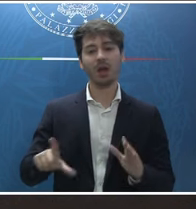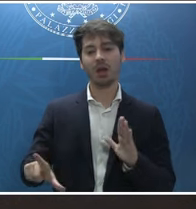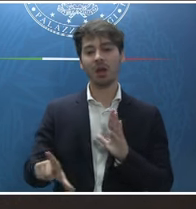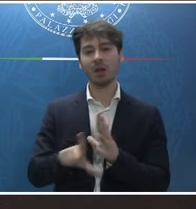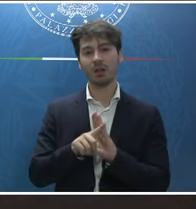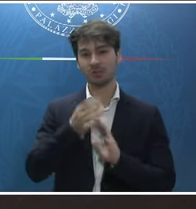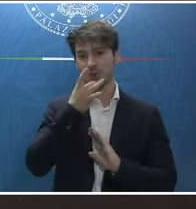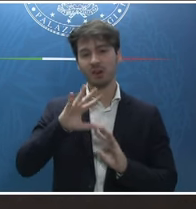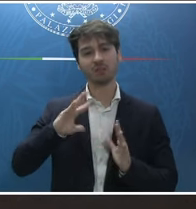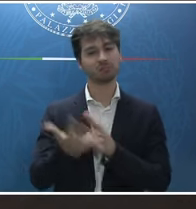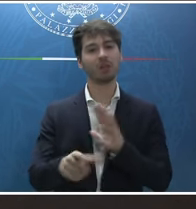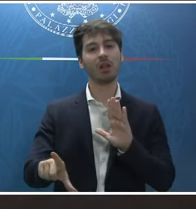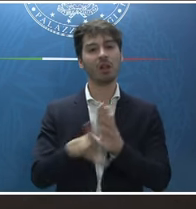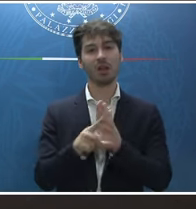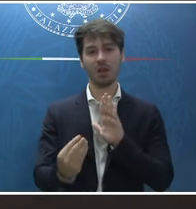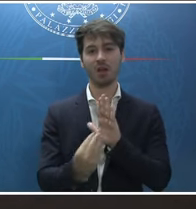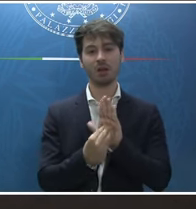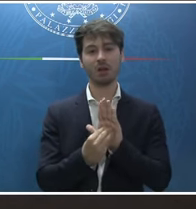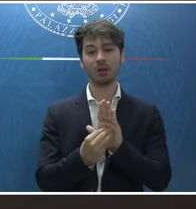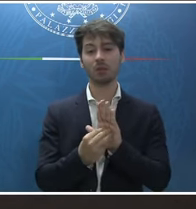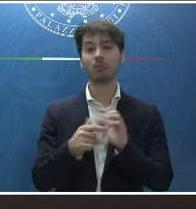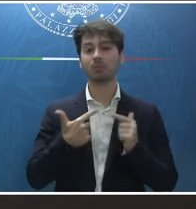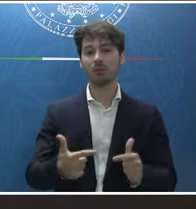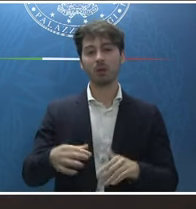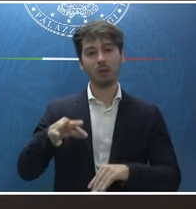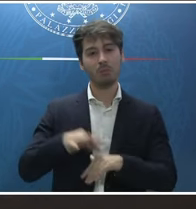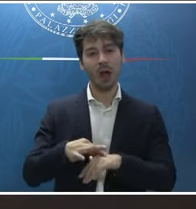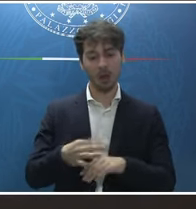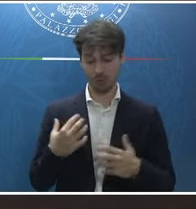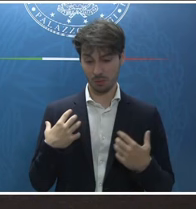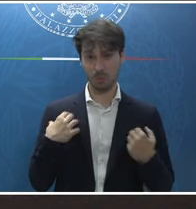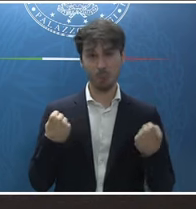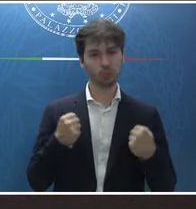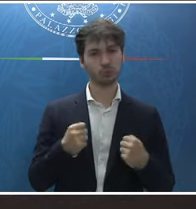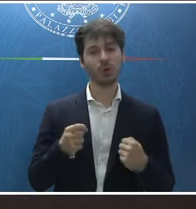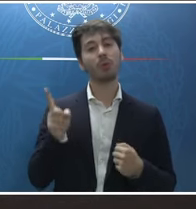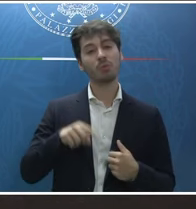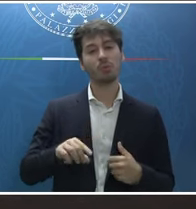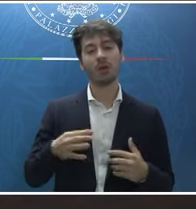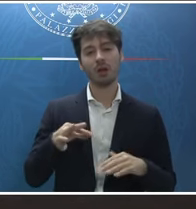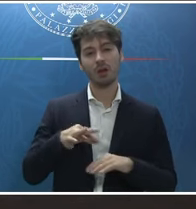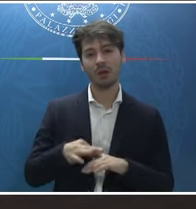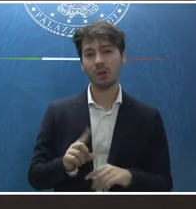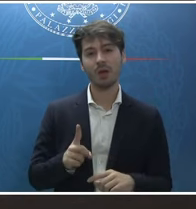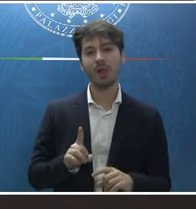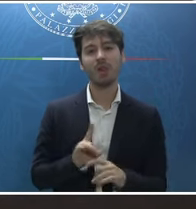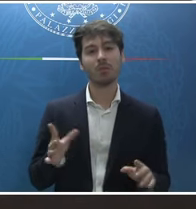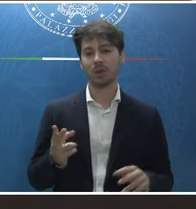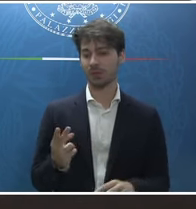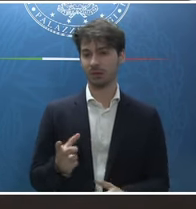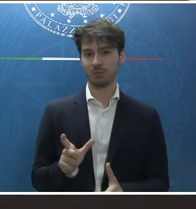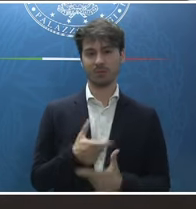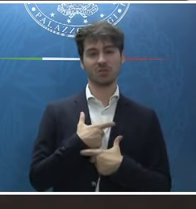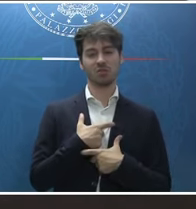droghe, perché quelle ammalano non solo i muscoli ma ammalano la libertà. E allora sentiamo la